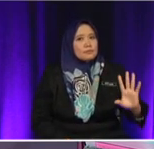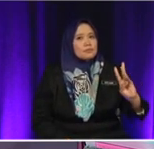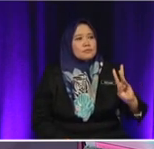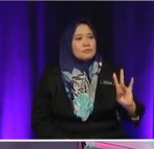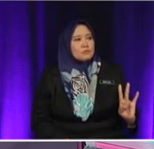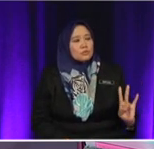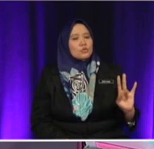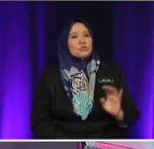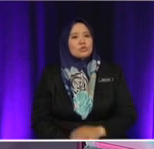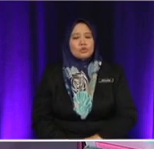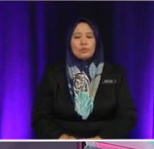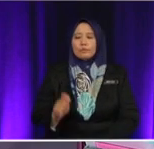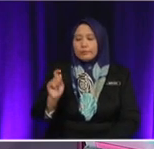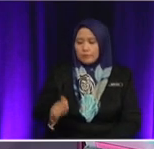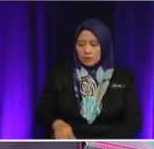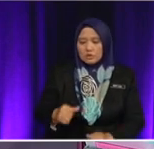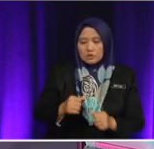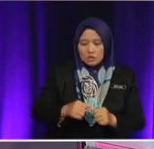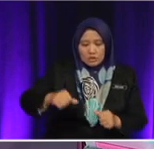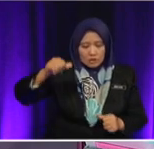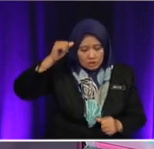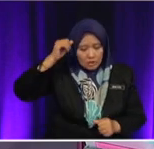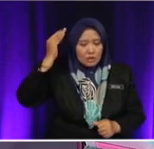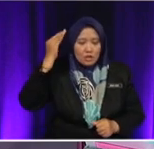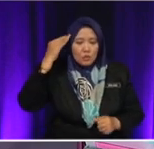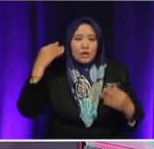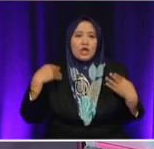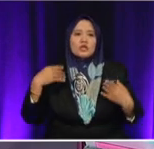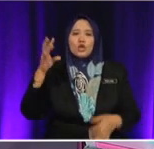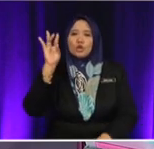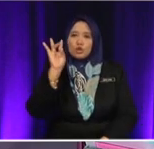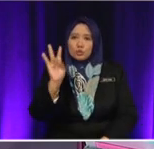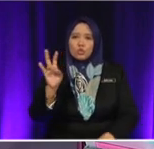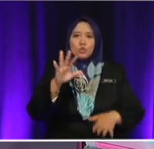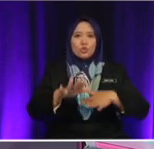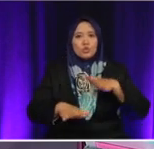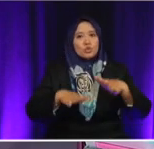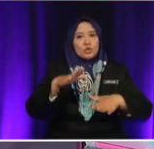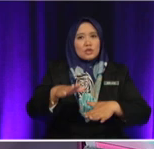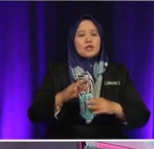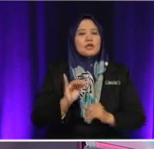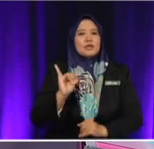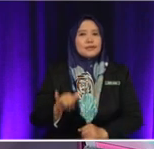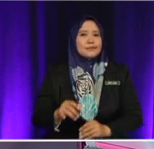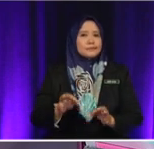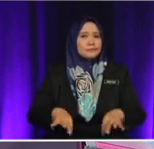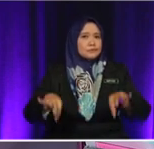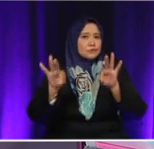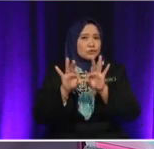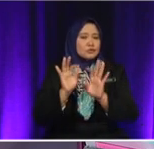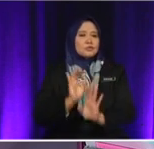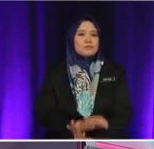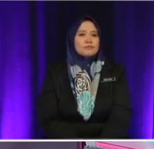mengingatlah fakta penting dalam kita nak menunjukkan proses untuk membuat keputusan dan menyelesaikan